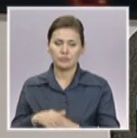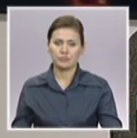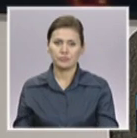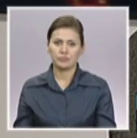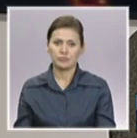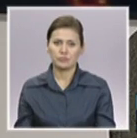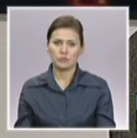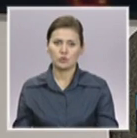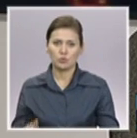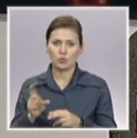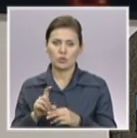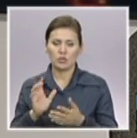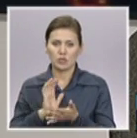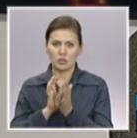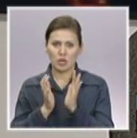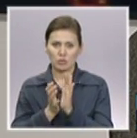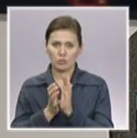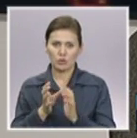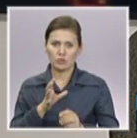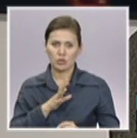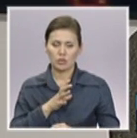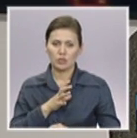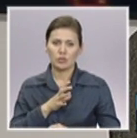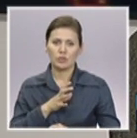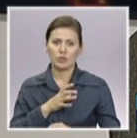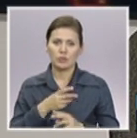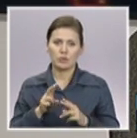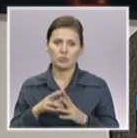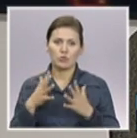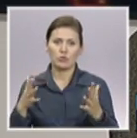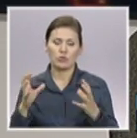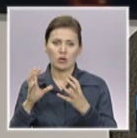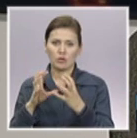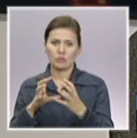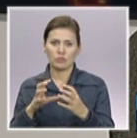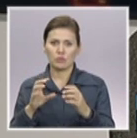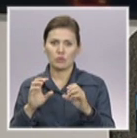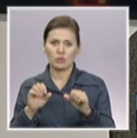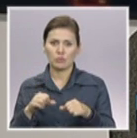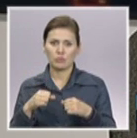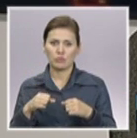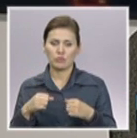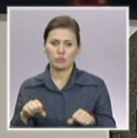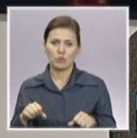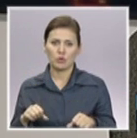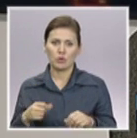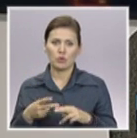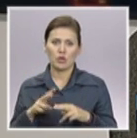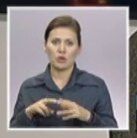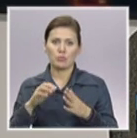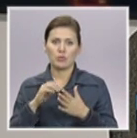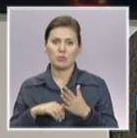өте тар болғаннан кейін бізге үлкен автобус жіберу мүмкіншілік болмай жатыр. Сол